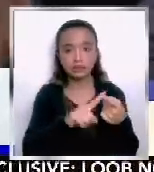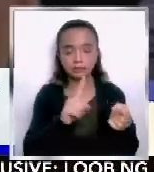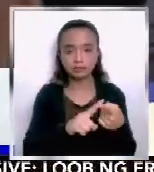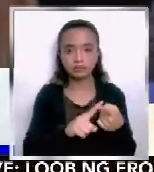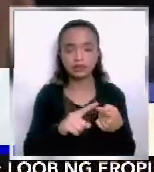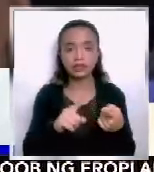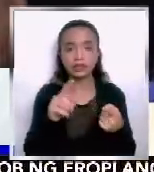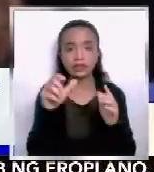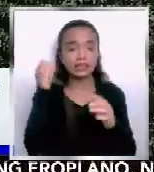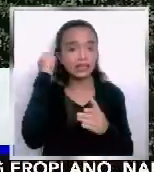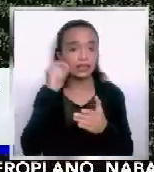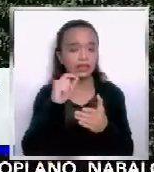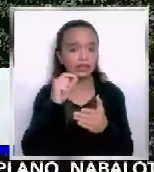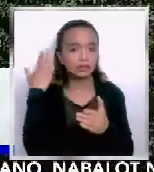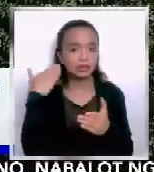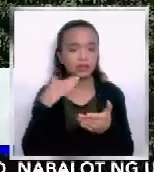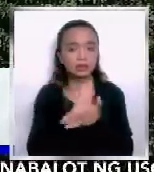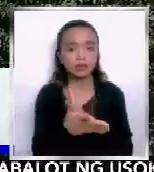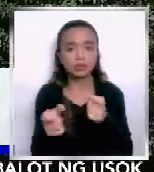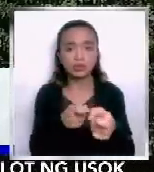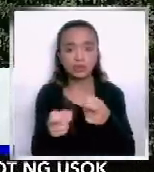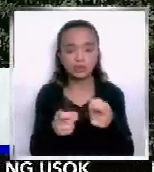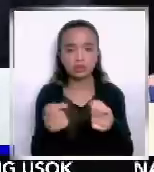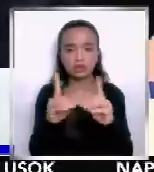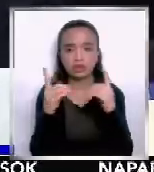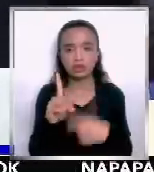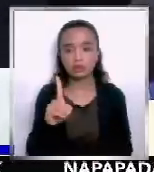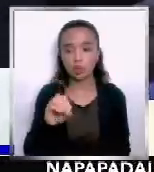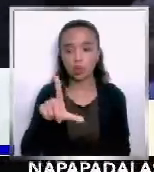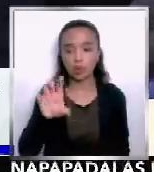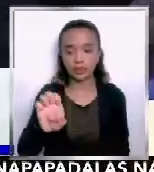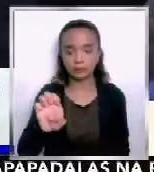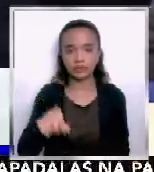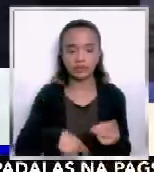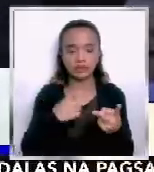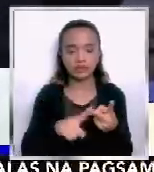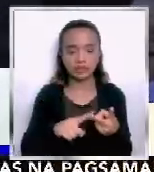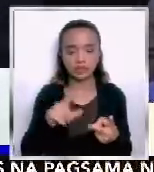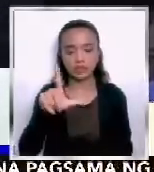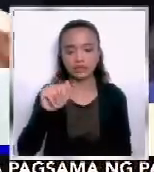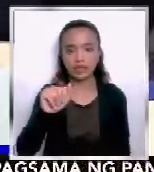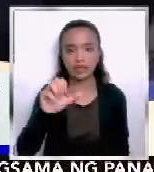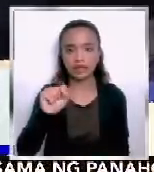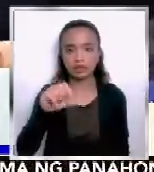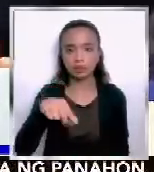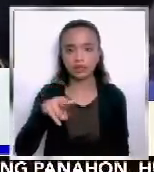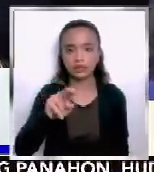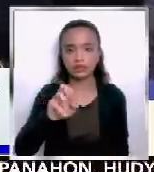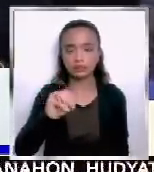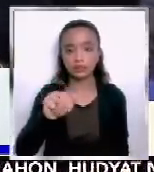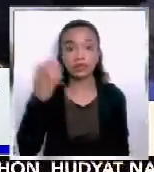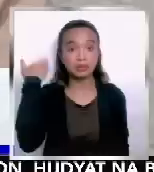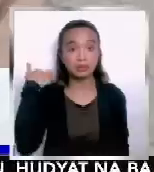gusto sana ni Marcos na mamuno sa Department of Labor and Employment. Si Lagbes mainagsilbi sa ilalim ng administrasyon ni dating